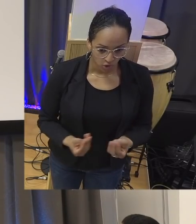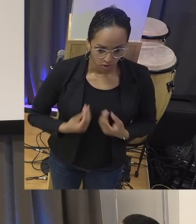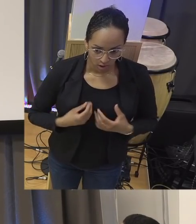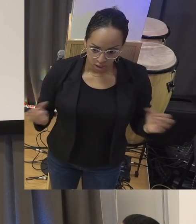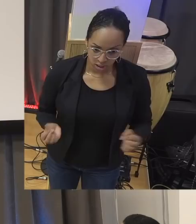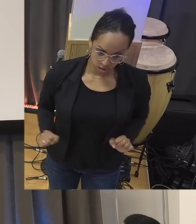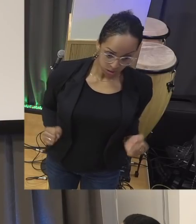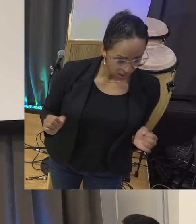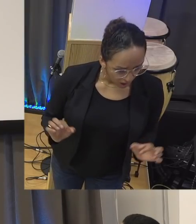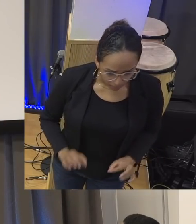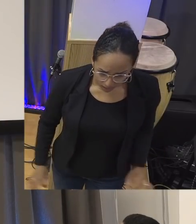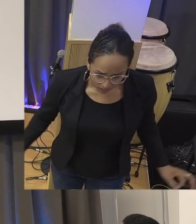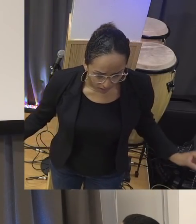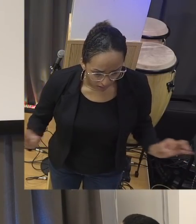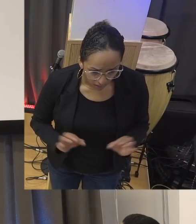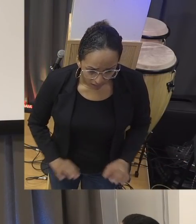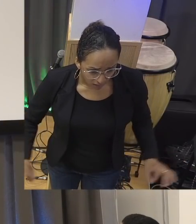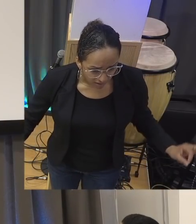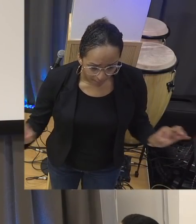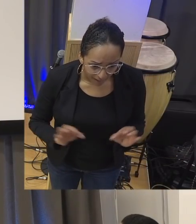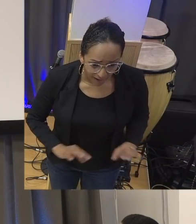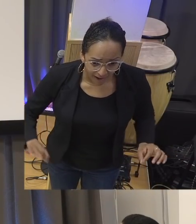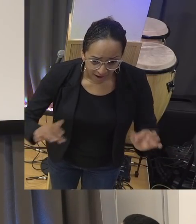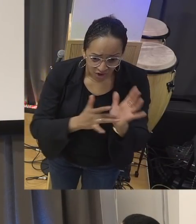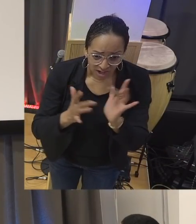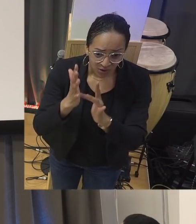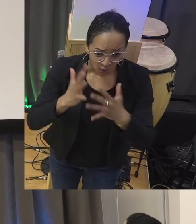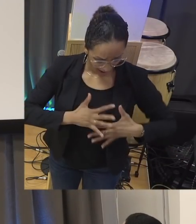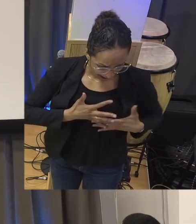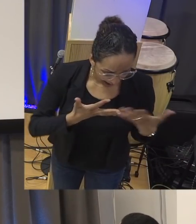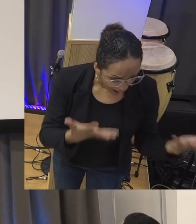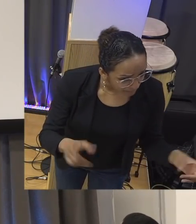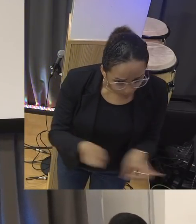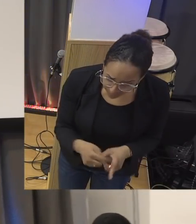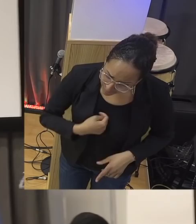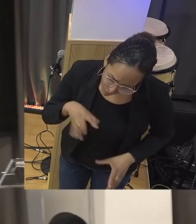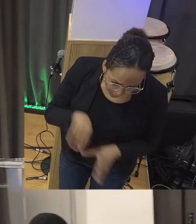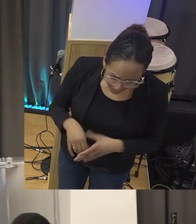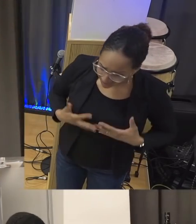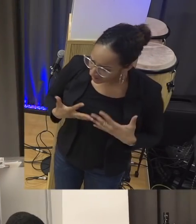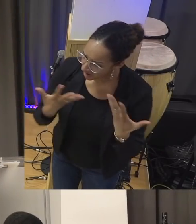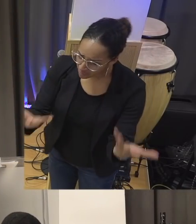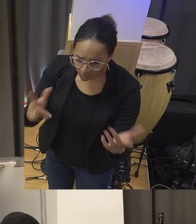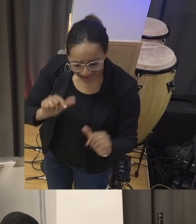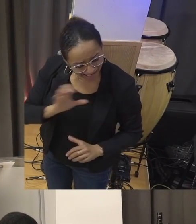chose, je veux aimer comme Jésus a aimé. Et je ne veux pas qu'on m'enferme dans une boîte.